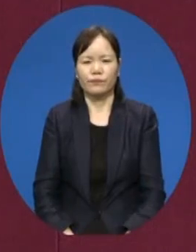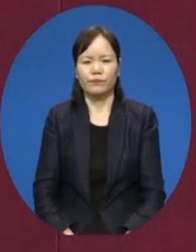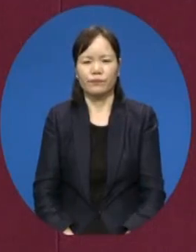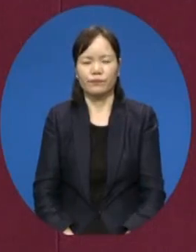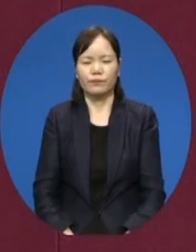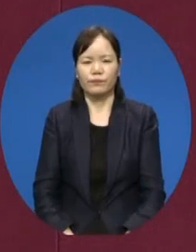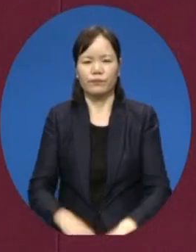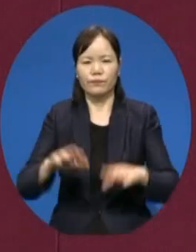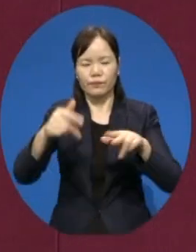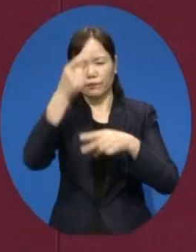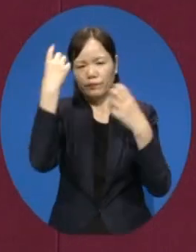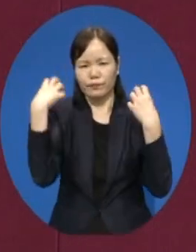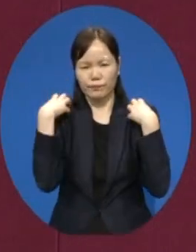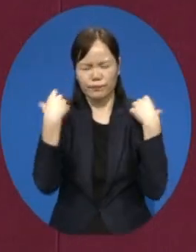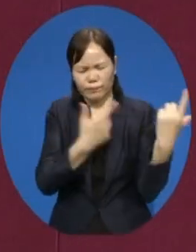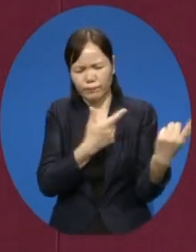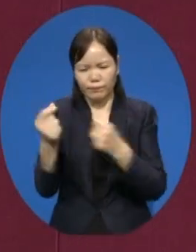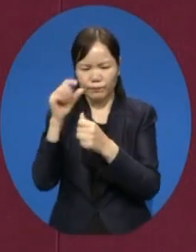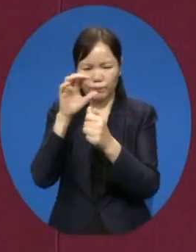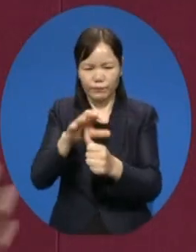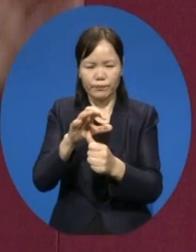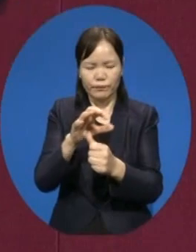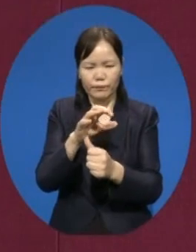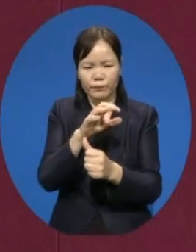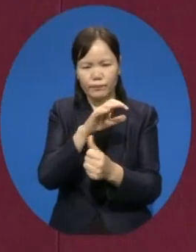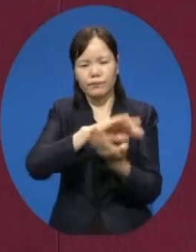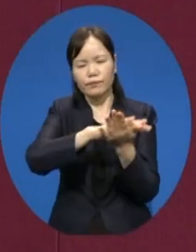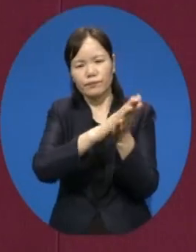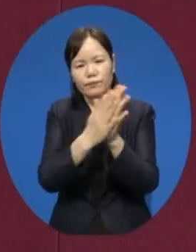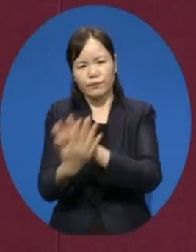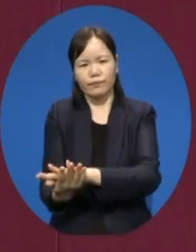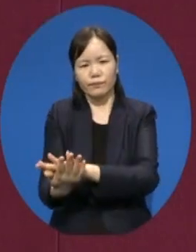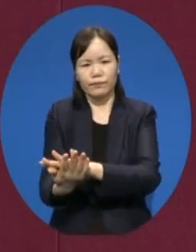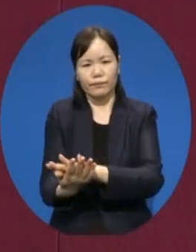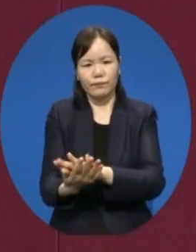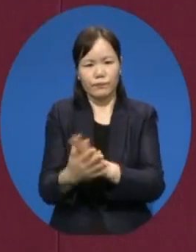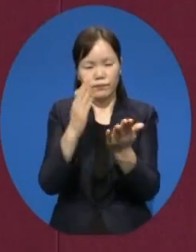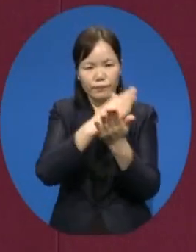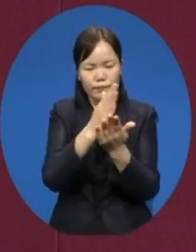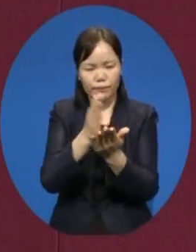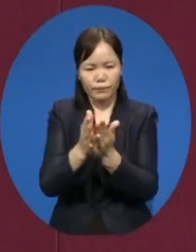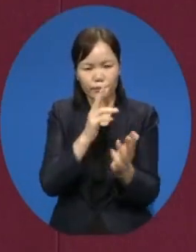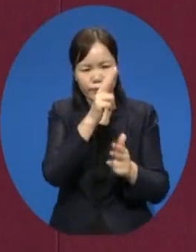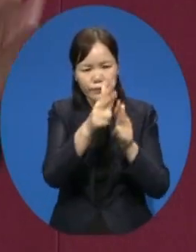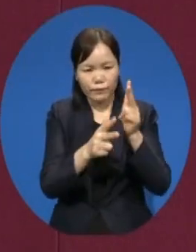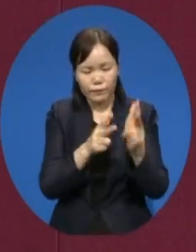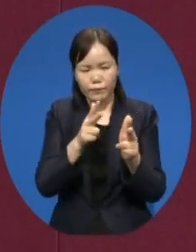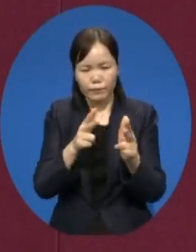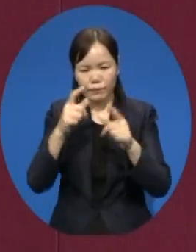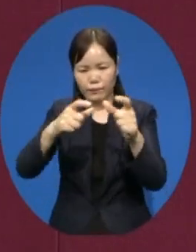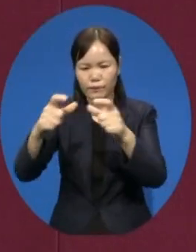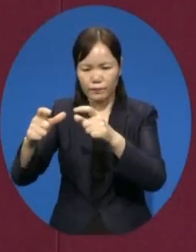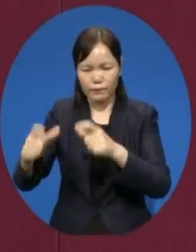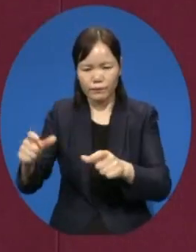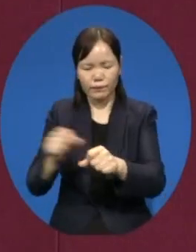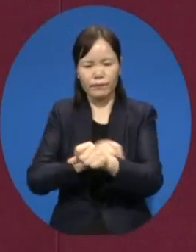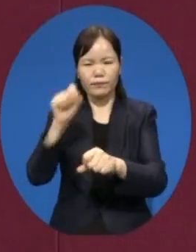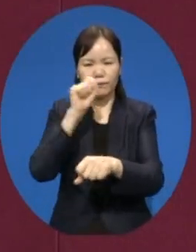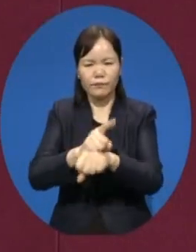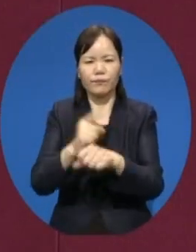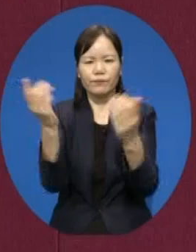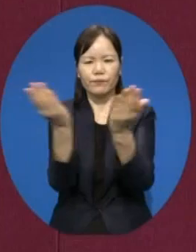이 정권의 획일적 규제 정책 대전환에서 업종별로, 산업별로, 지역별로 특성에